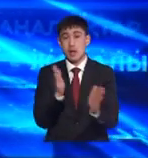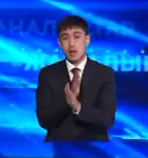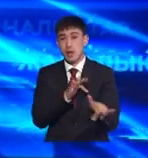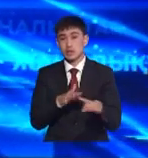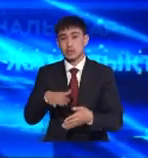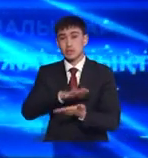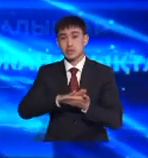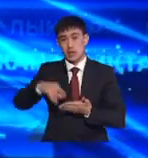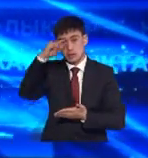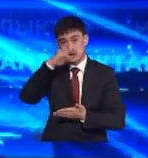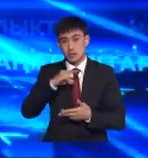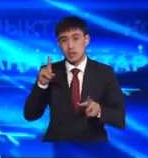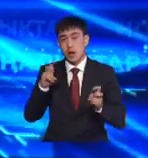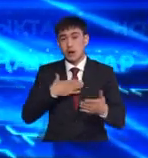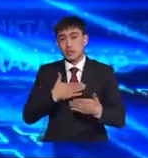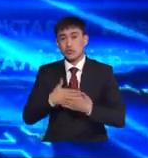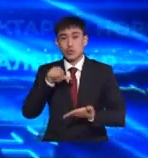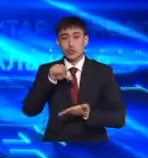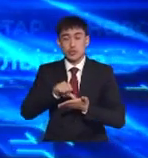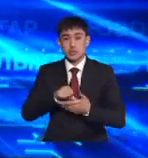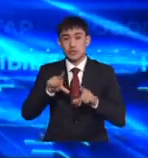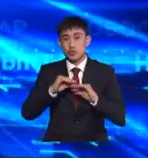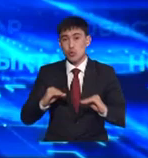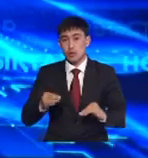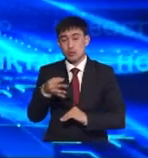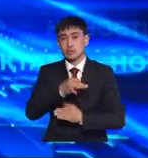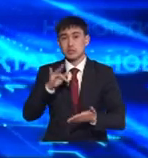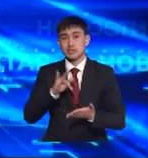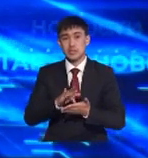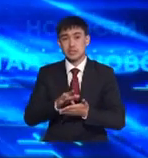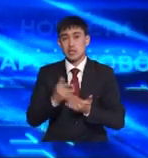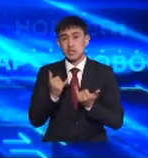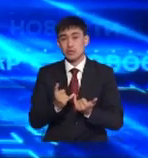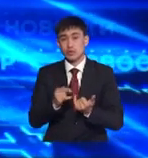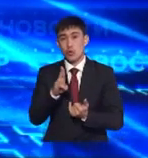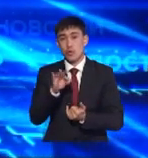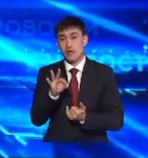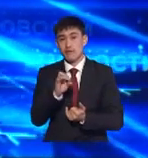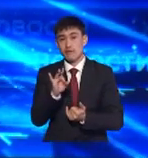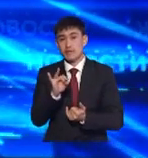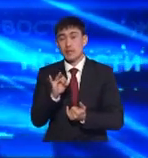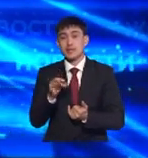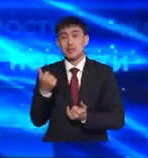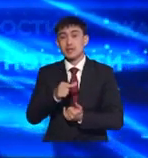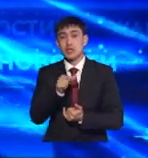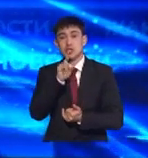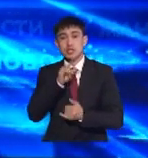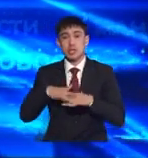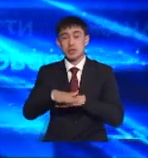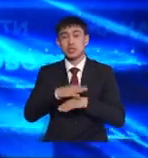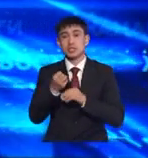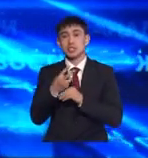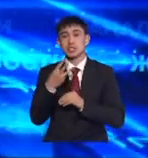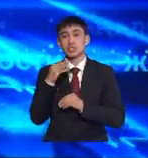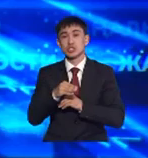В экоакции «ТЭЗа Казахстан» активно принимают участие и школьники областного центра. Сегодня в Кунаеве в рамках недели «Жасыл Аймак» 13